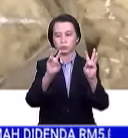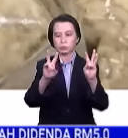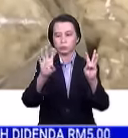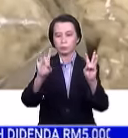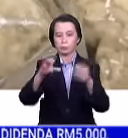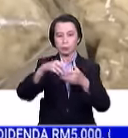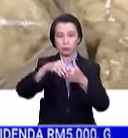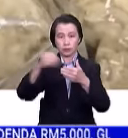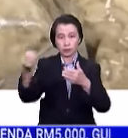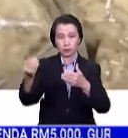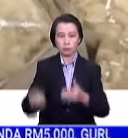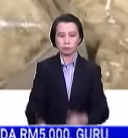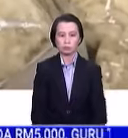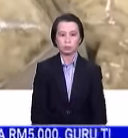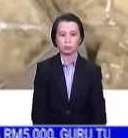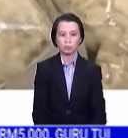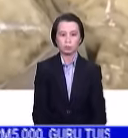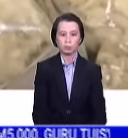RM64,078.